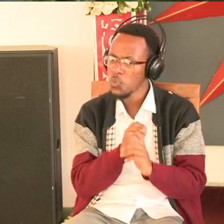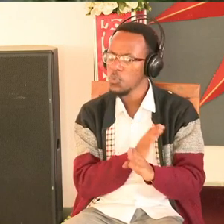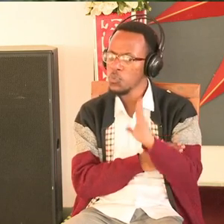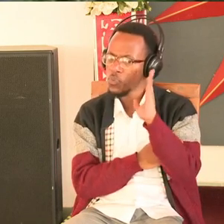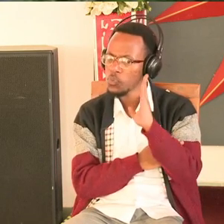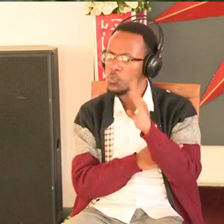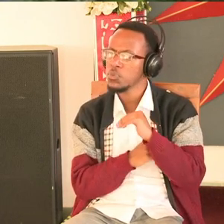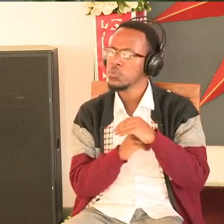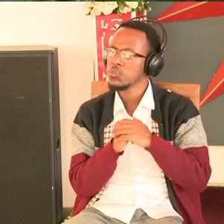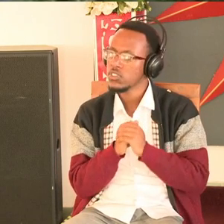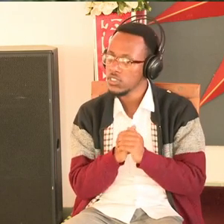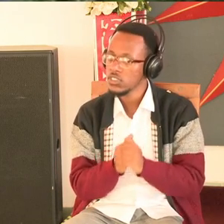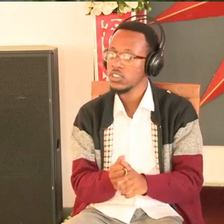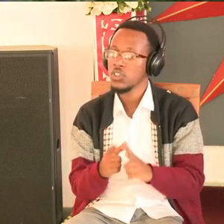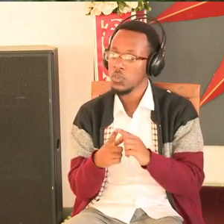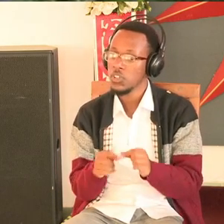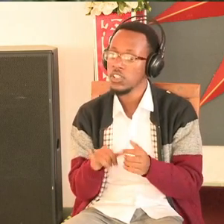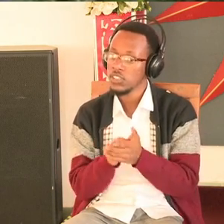nzima